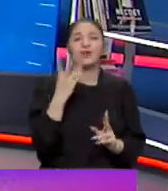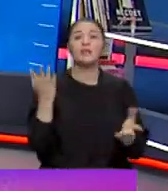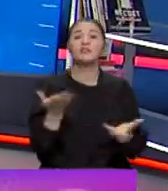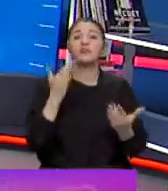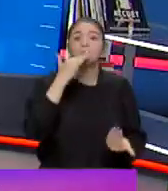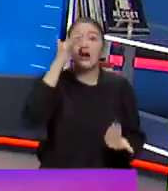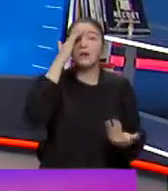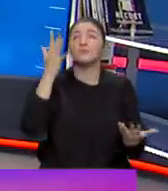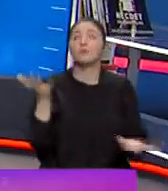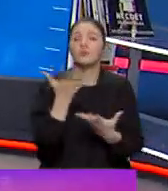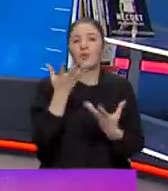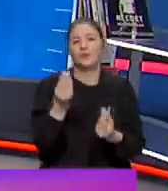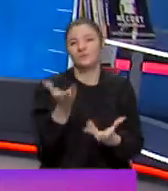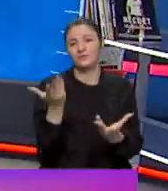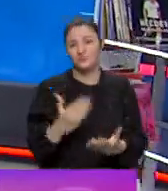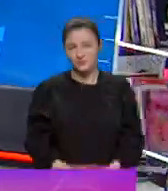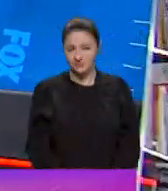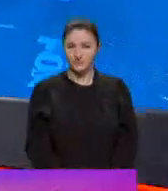nice bayramlarımız olsun.